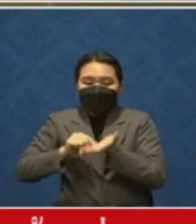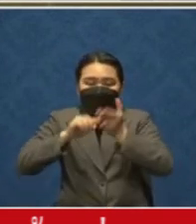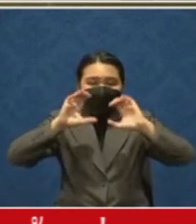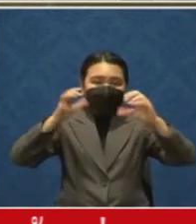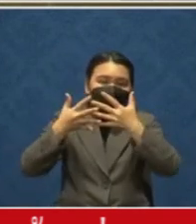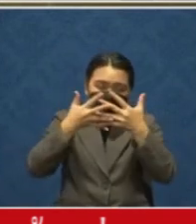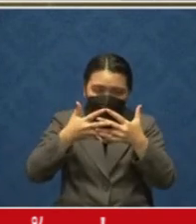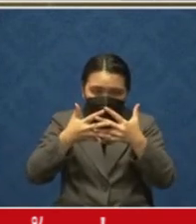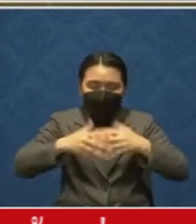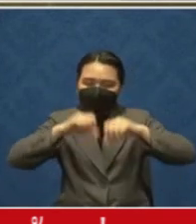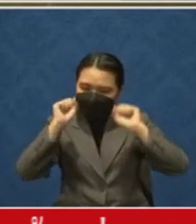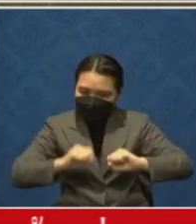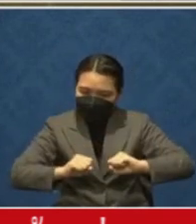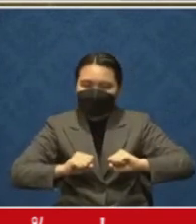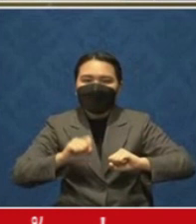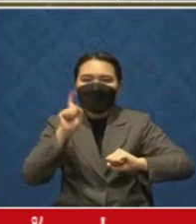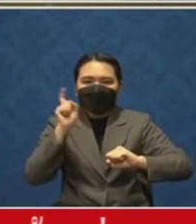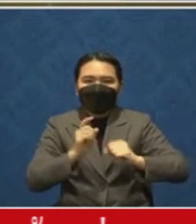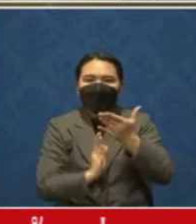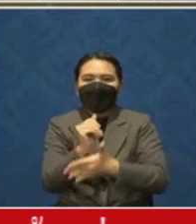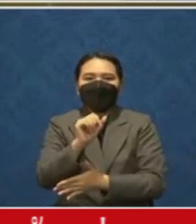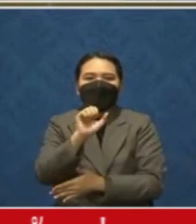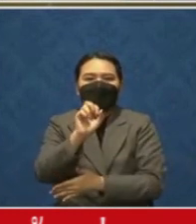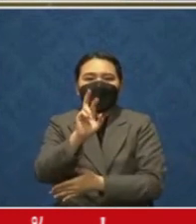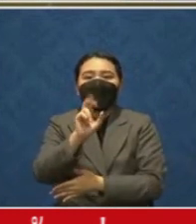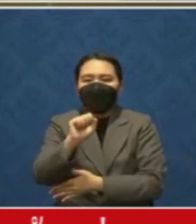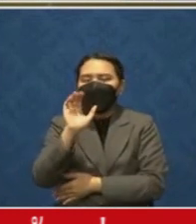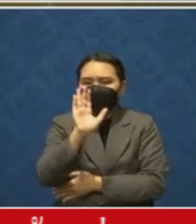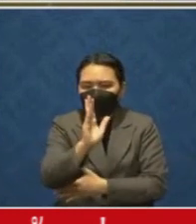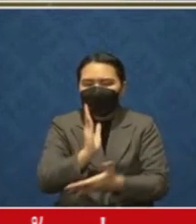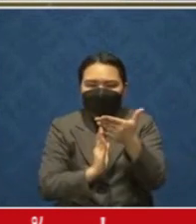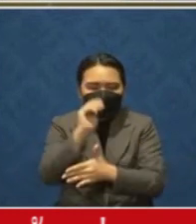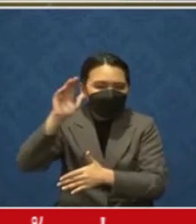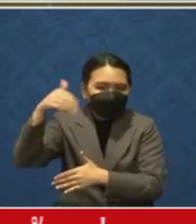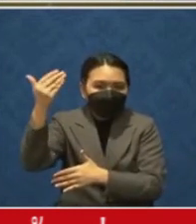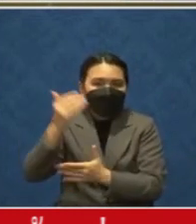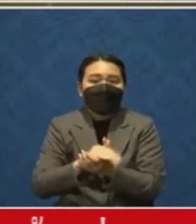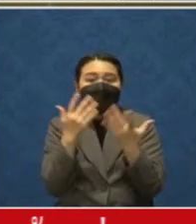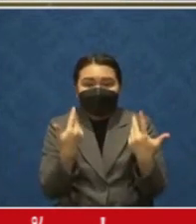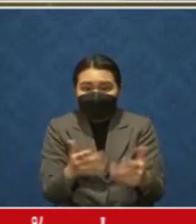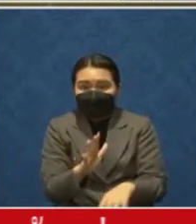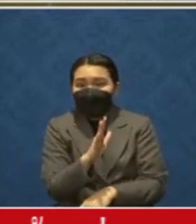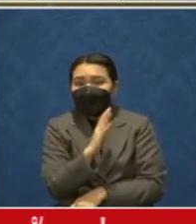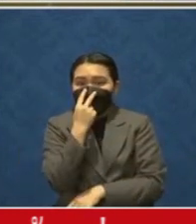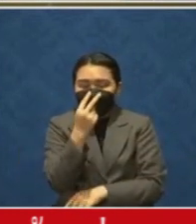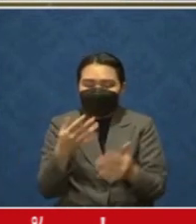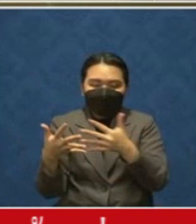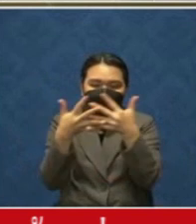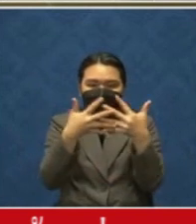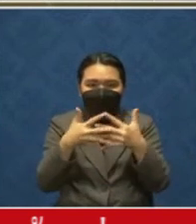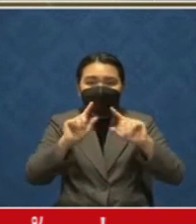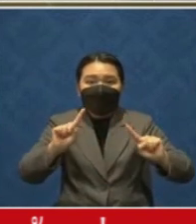บาลอเมริกากว่าจะเห็นชอบแล้วต้องไปผ่านสภาคองเกรสอีกนะครับคือแนวโน้มเนี่ยนะครับที่สหรัฐจะต